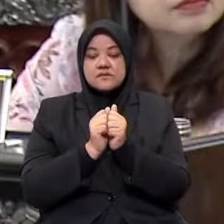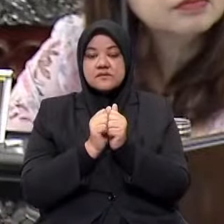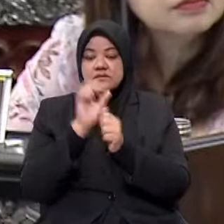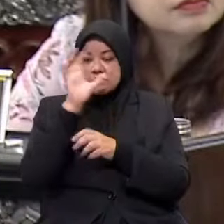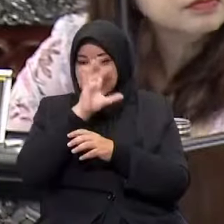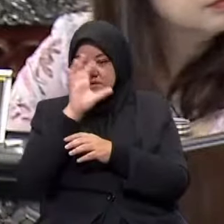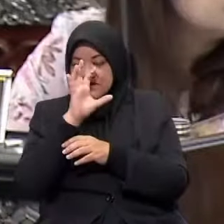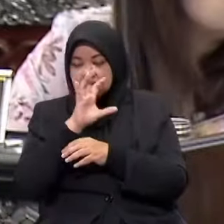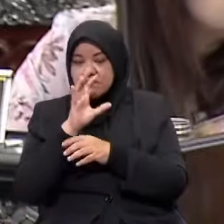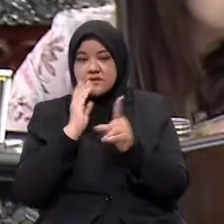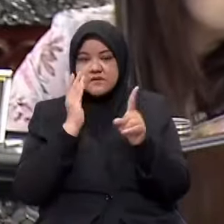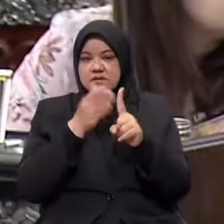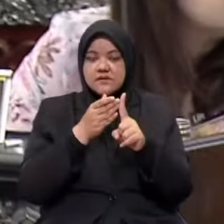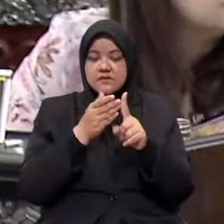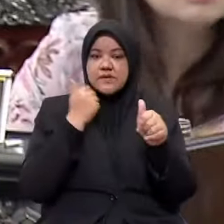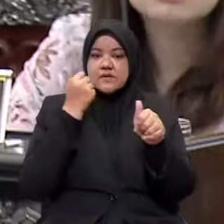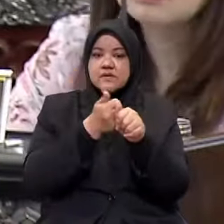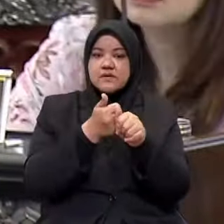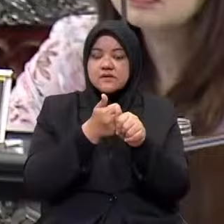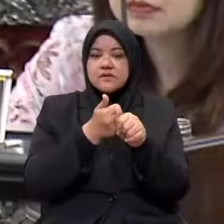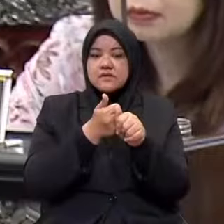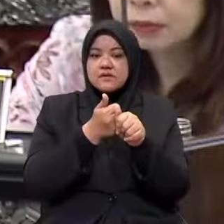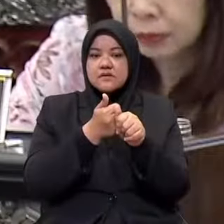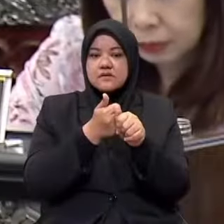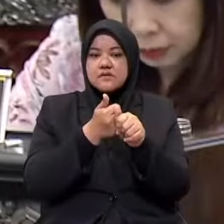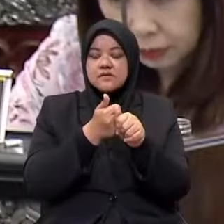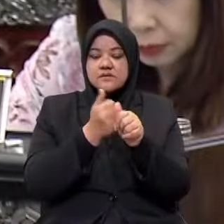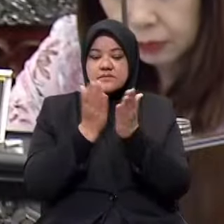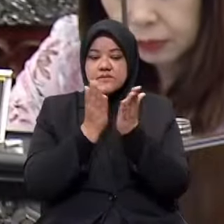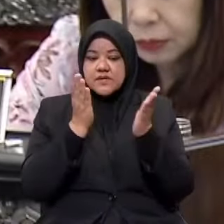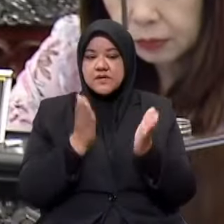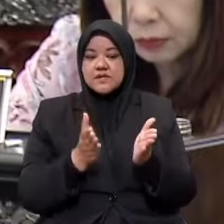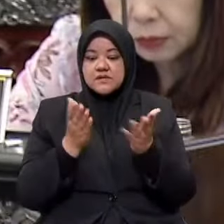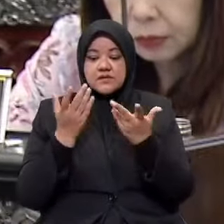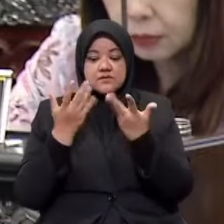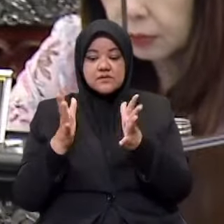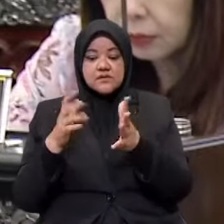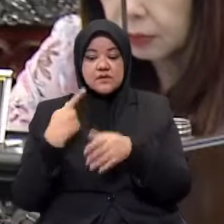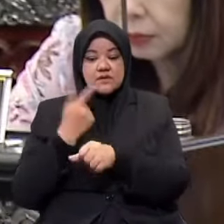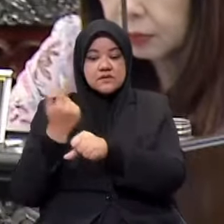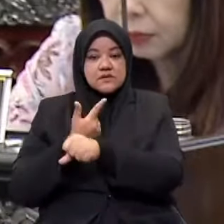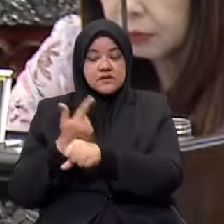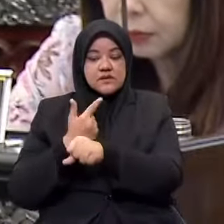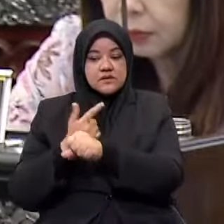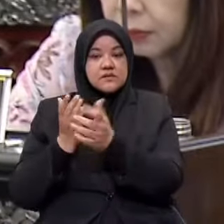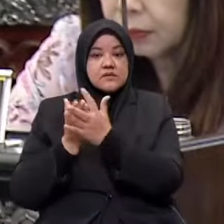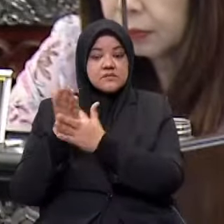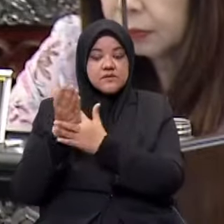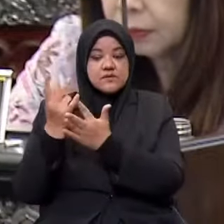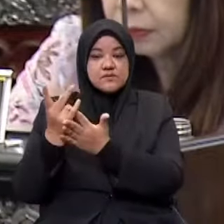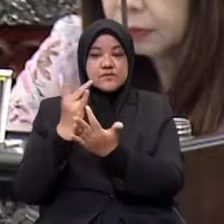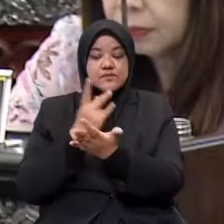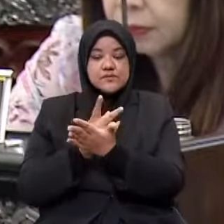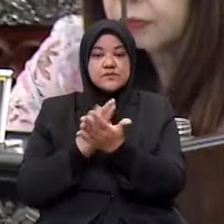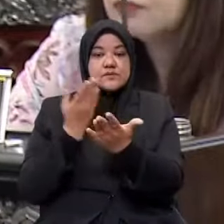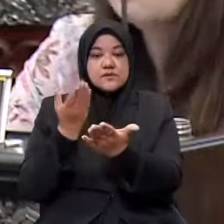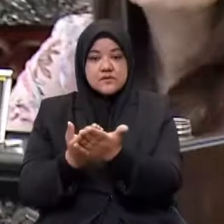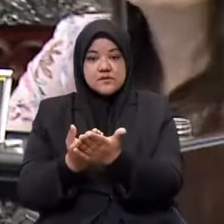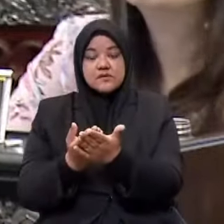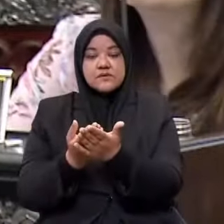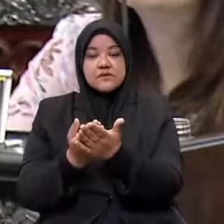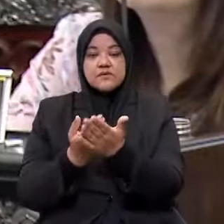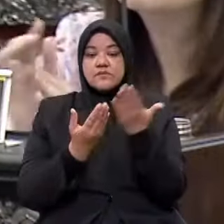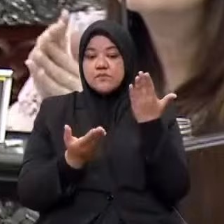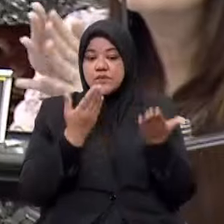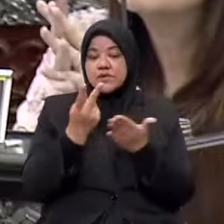jejaki ke mana arah ee tujuan pelajar-pelajar yang telah pun kita latih menerusi kursus-kursus yang ditawarkan